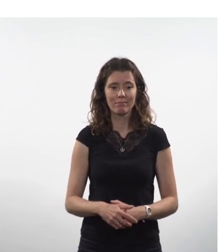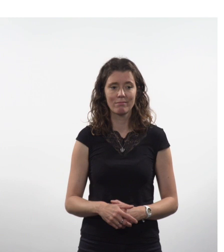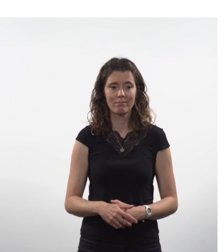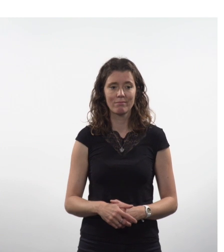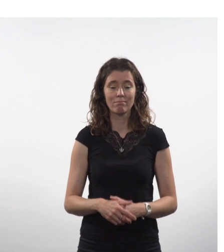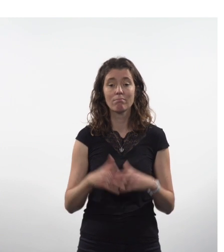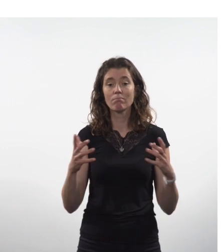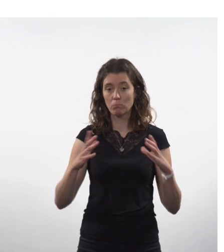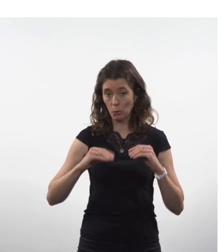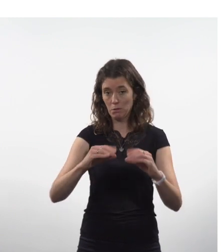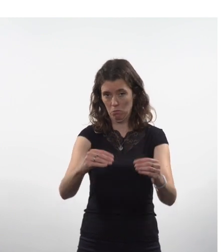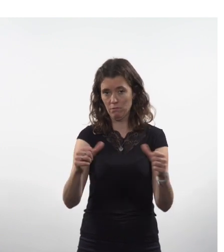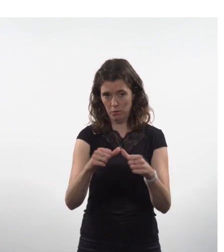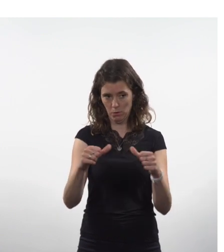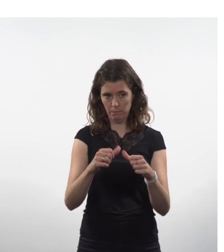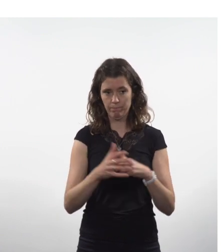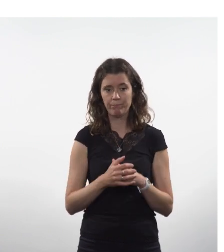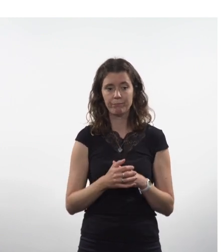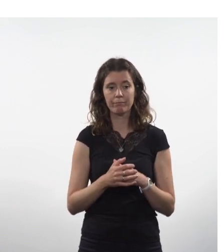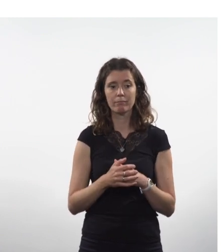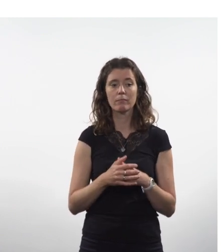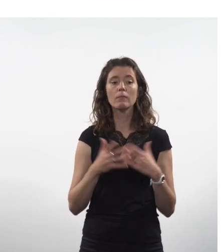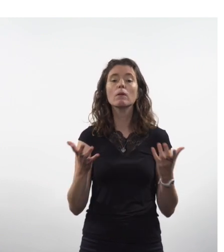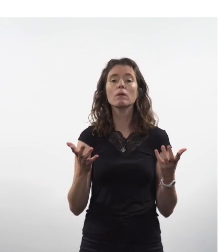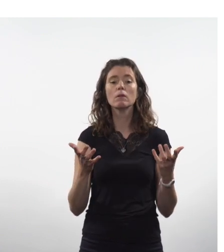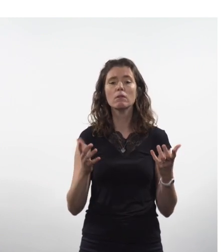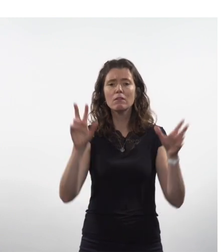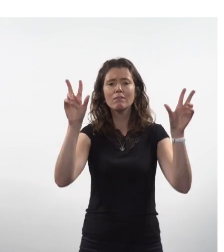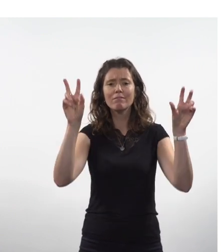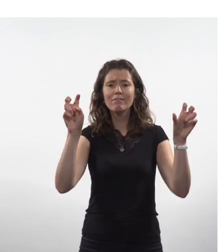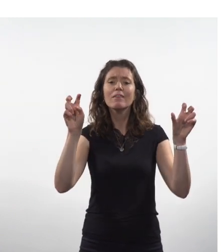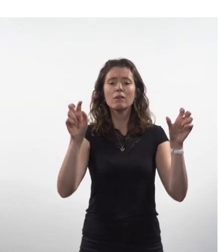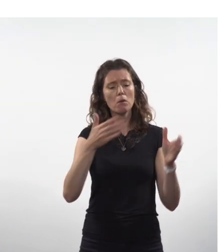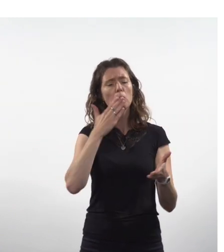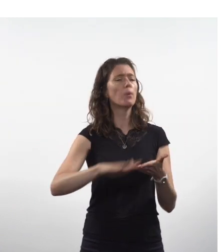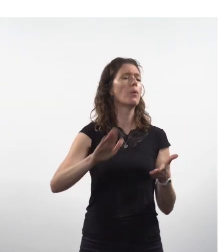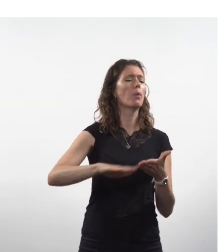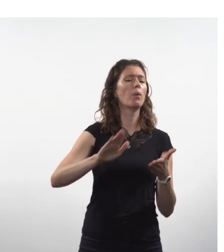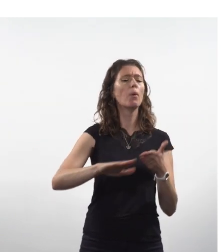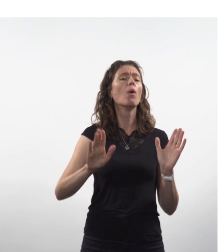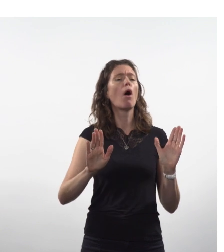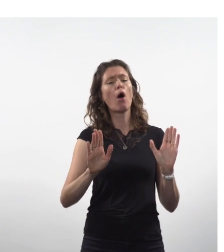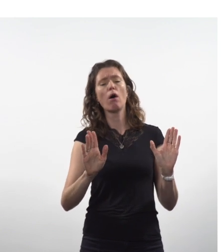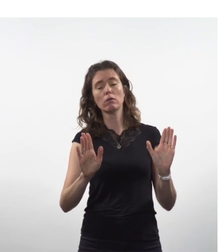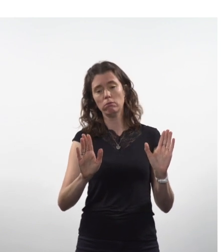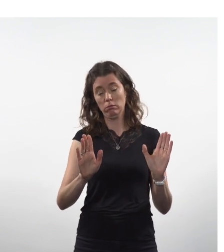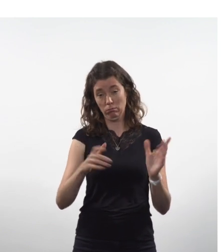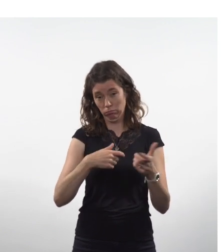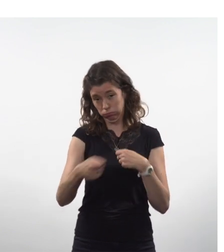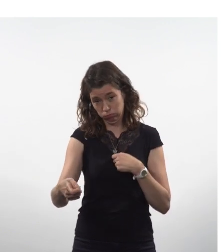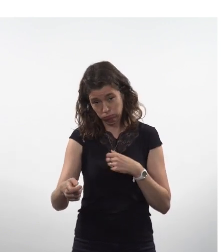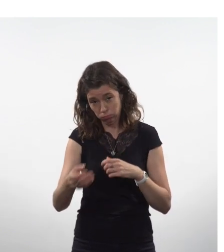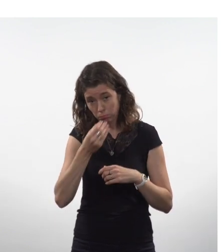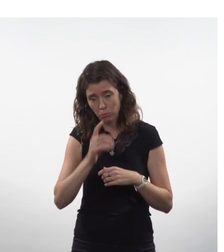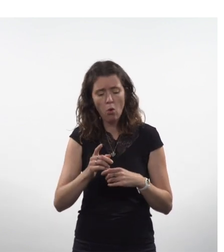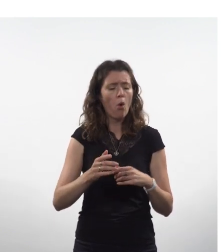en pratique, comment faire? Un petit adage, le mieux que rien est l'ennemi du sourd. On voit ça tout le temps, mais un petit peu de signe, c'est toujours